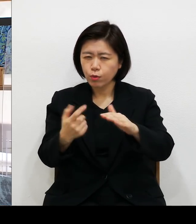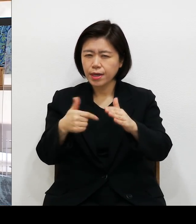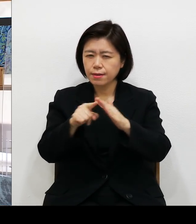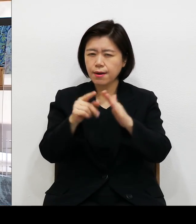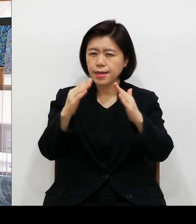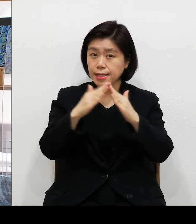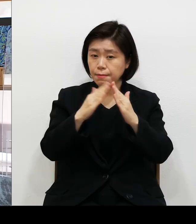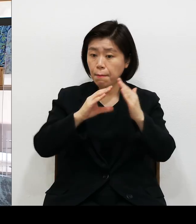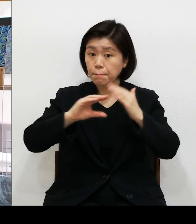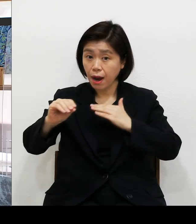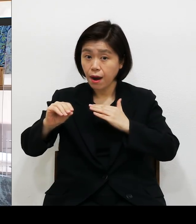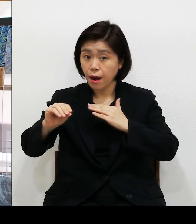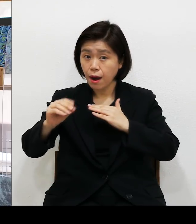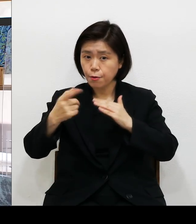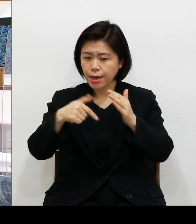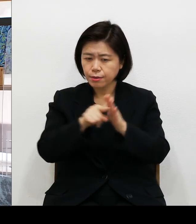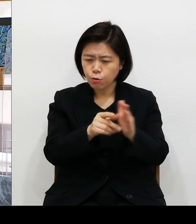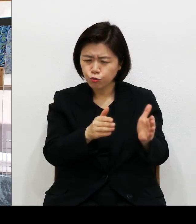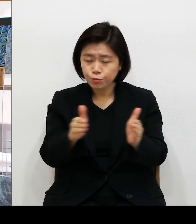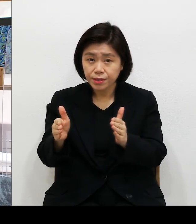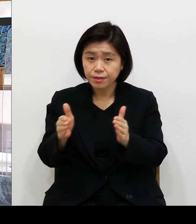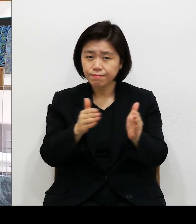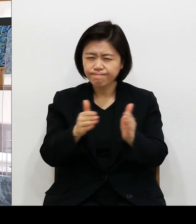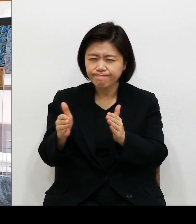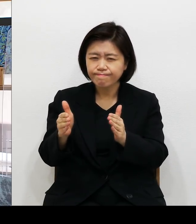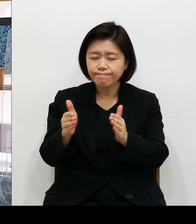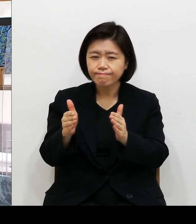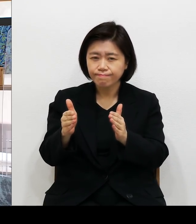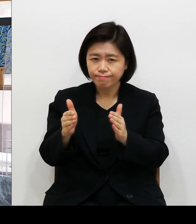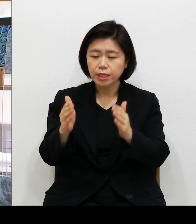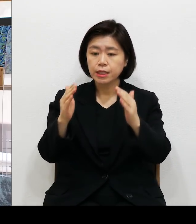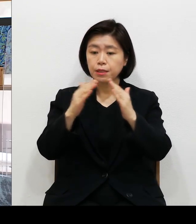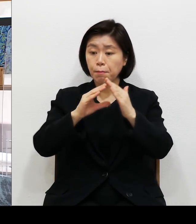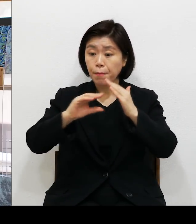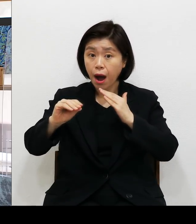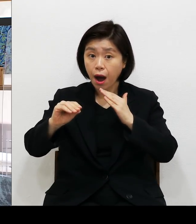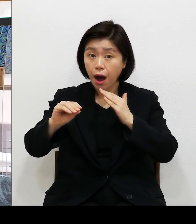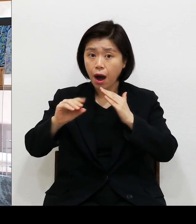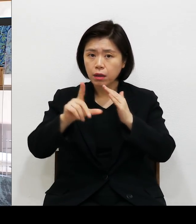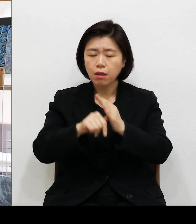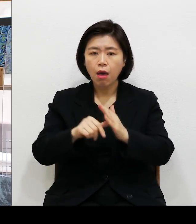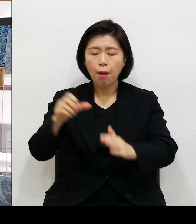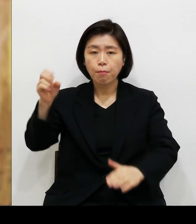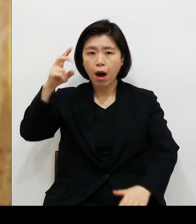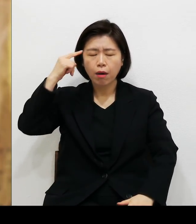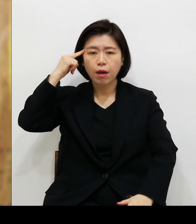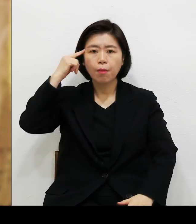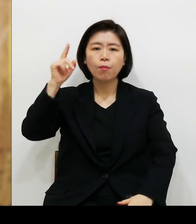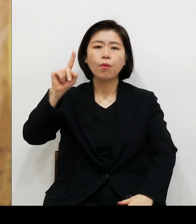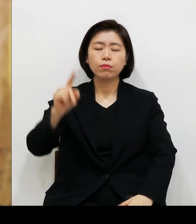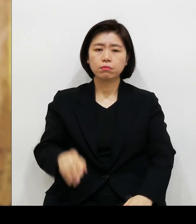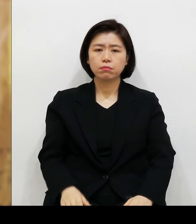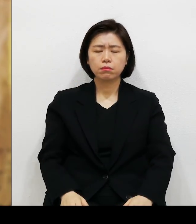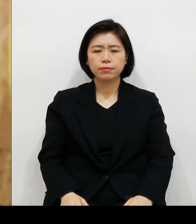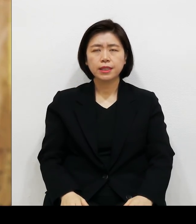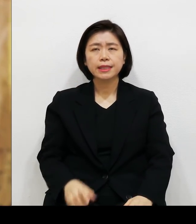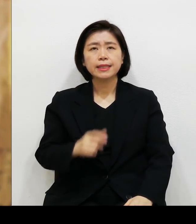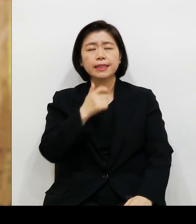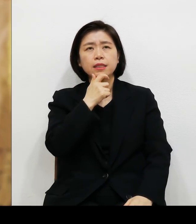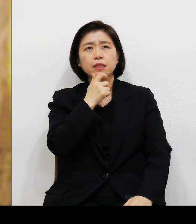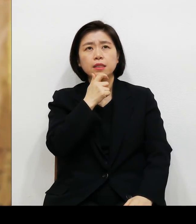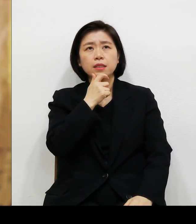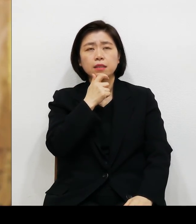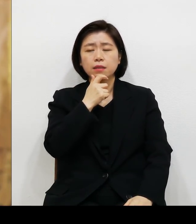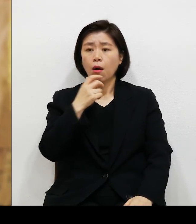유모차에 태우고 뭐 이제 그 기저귀 가방 막 다 챙기고 해서 나가려고 하는데 문득 또 그 생각이 드는 거예요. 잠깐만, 그 애기